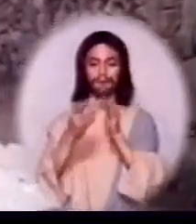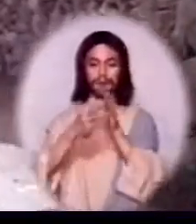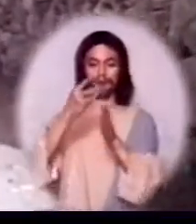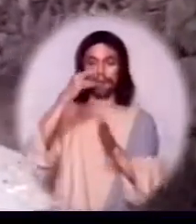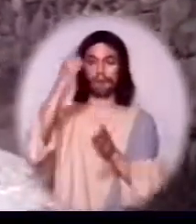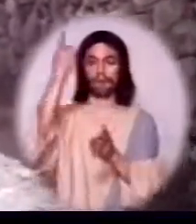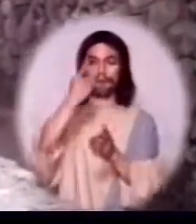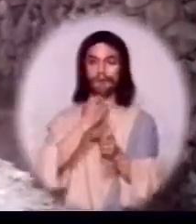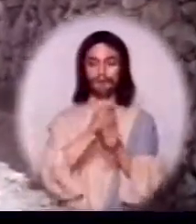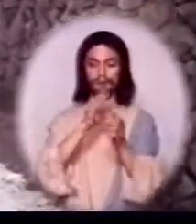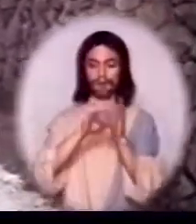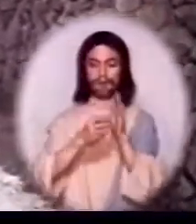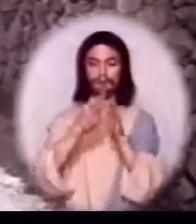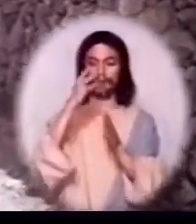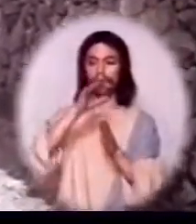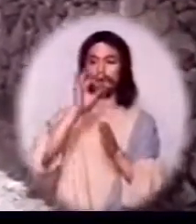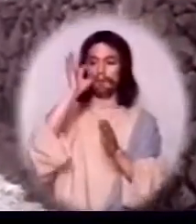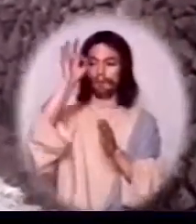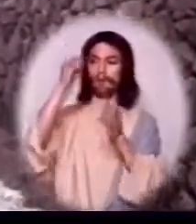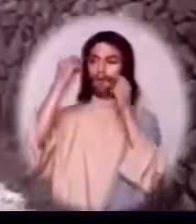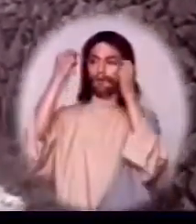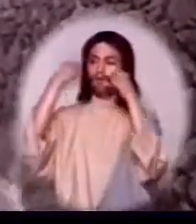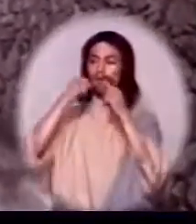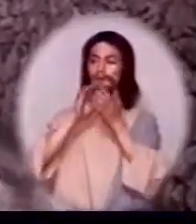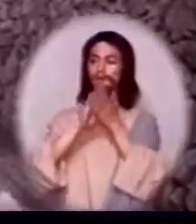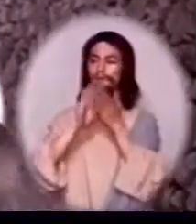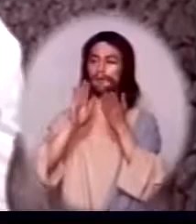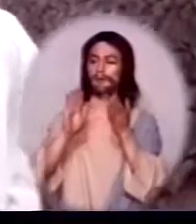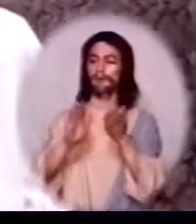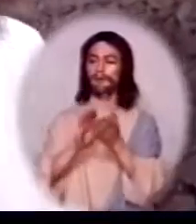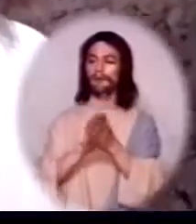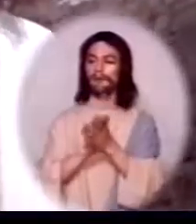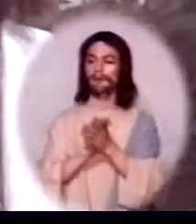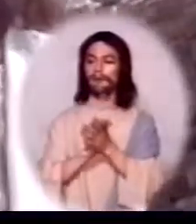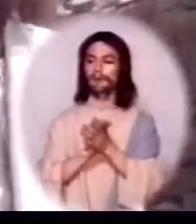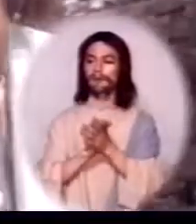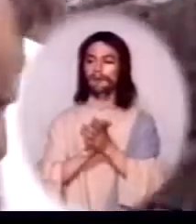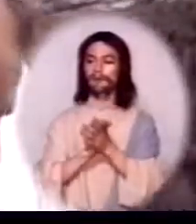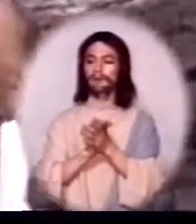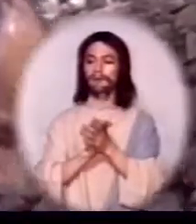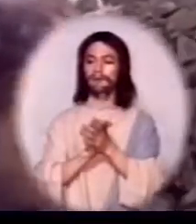예수께서 예루살렘에 오셔서 예루살렘을 보시고 우셨습니다.